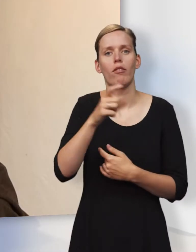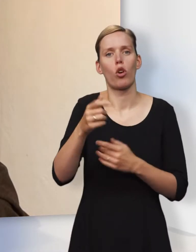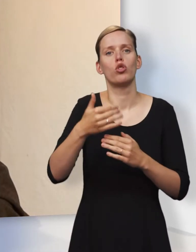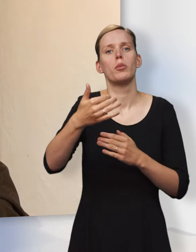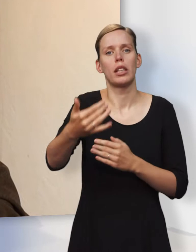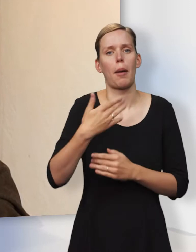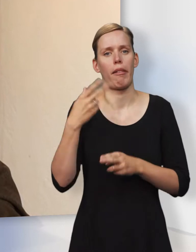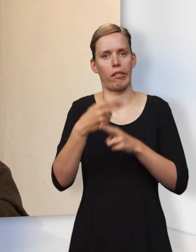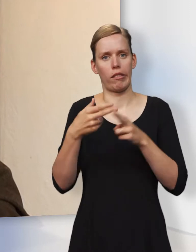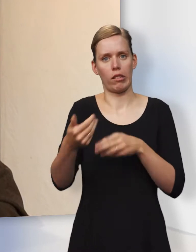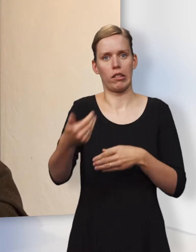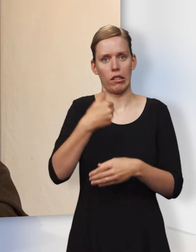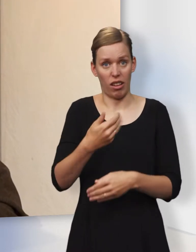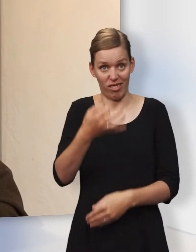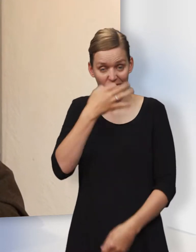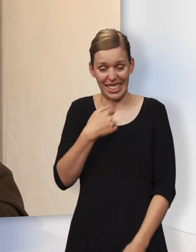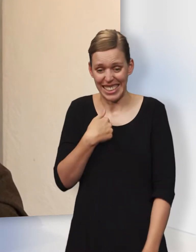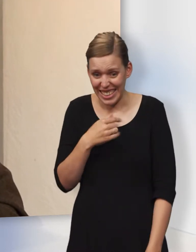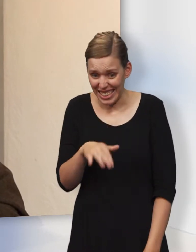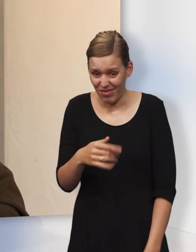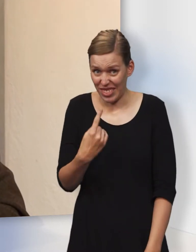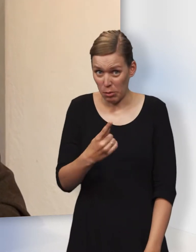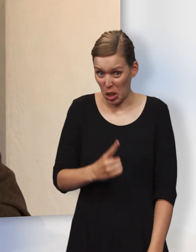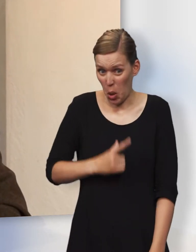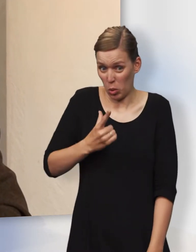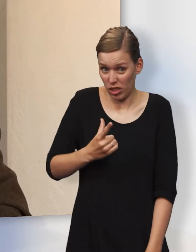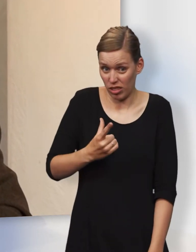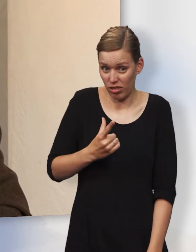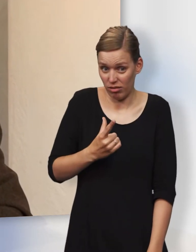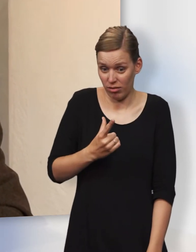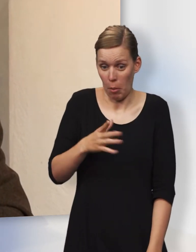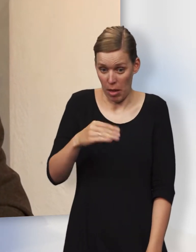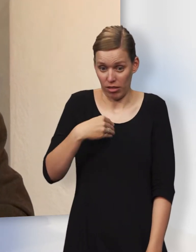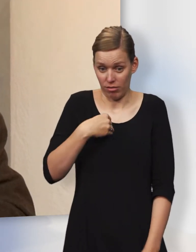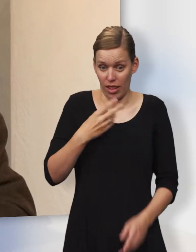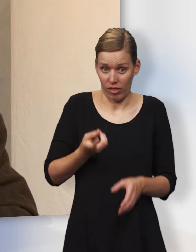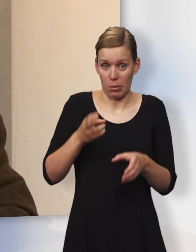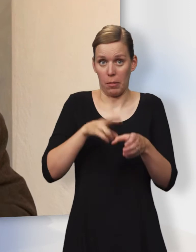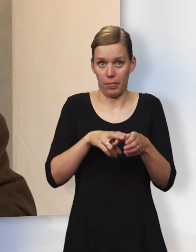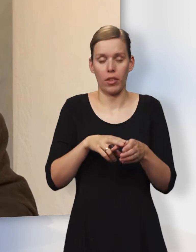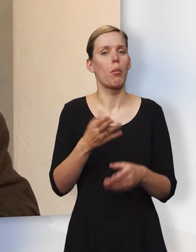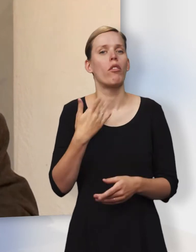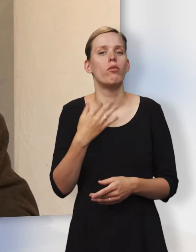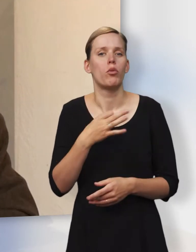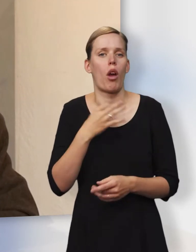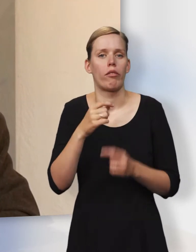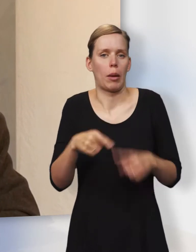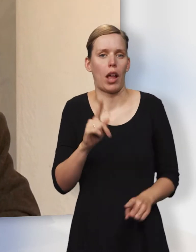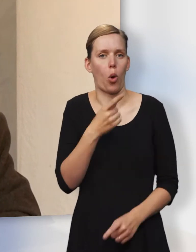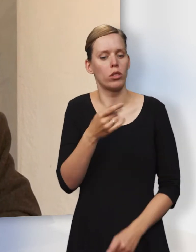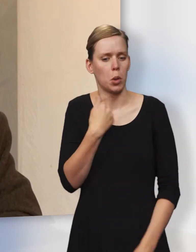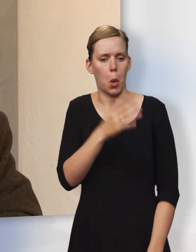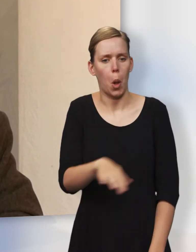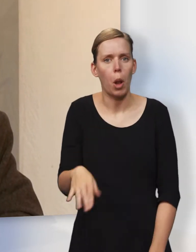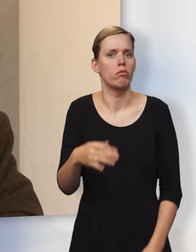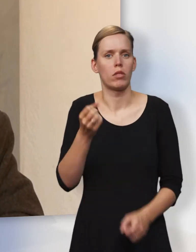ein paar Wochen später gefragt, hättest du keine Lust, bei mir einzusteigen? Für mich war es nicht fremd. Wir waren als Kinder hier, sind